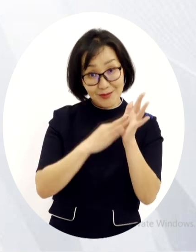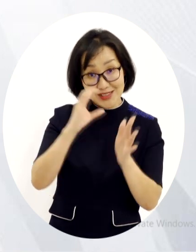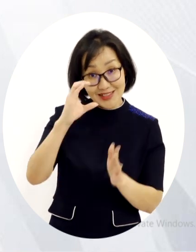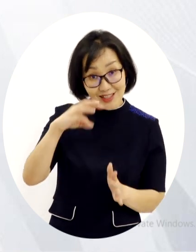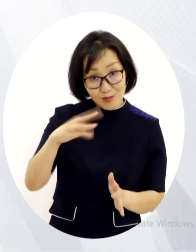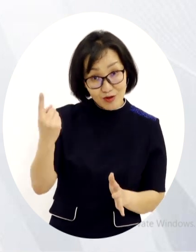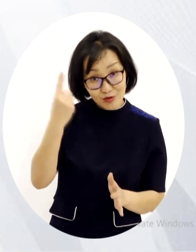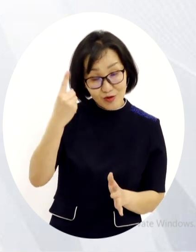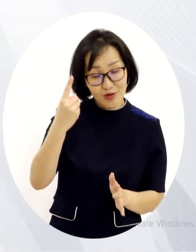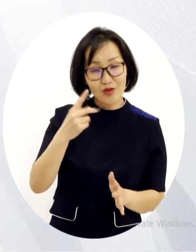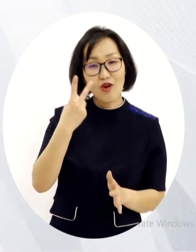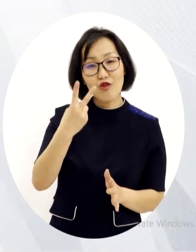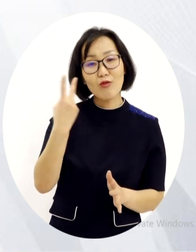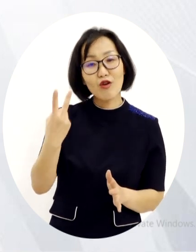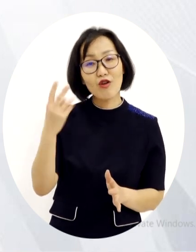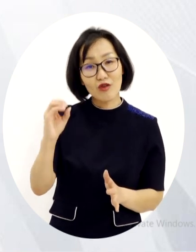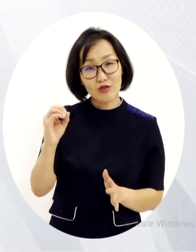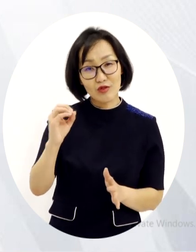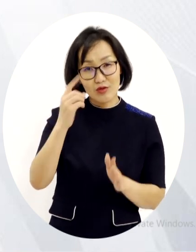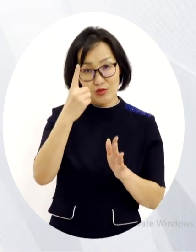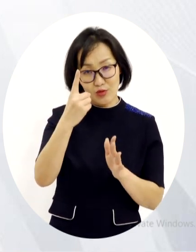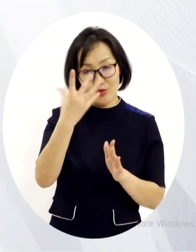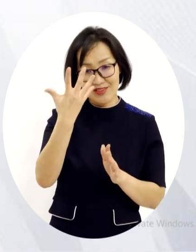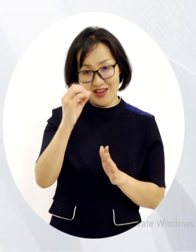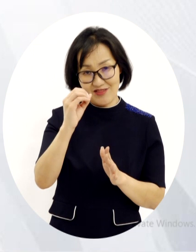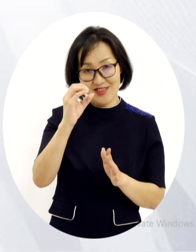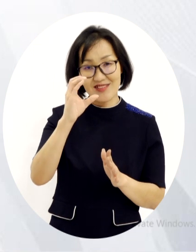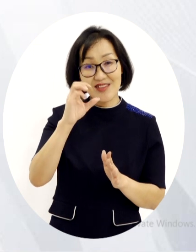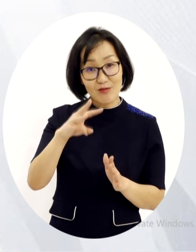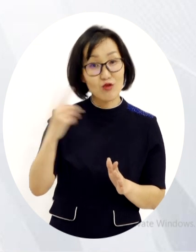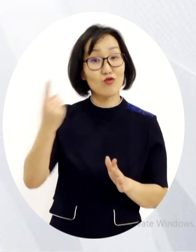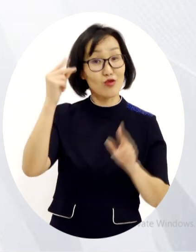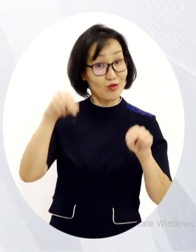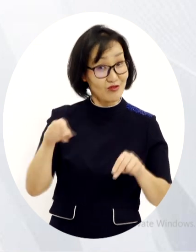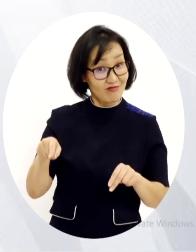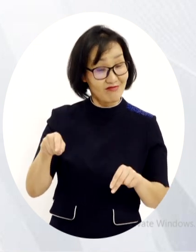138 сантиметр. 2020 онд 150 см шин.